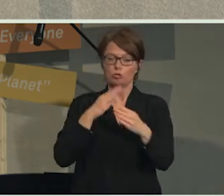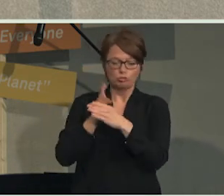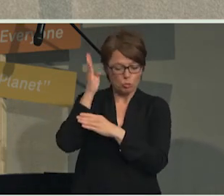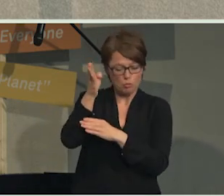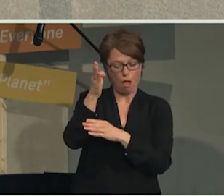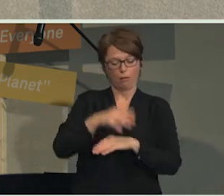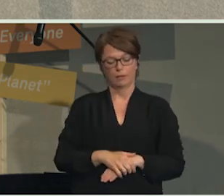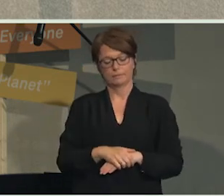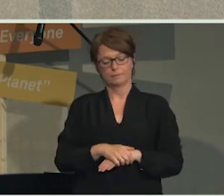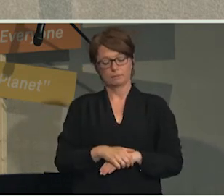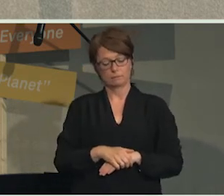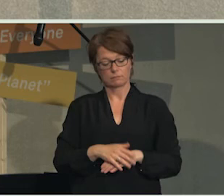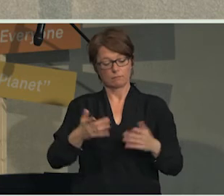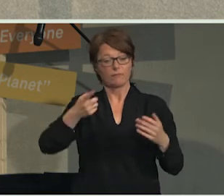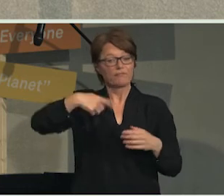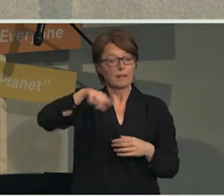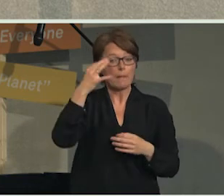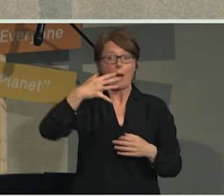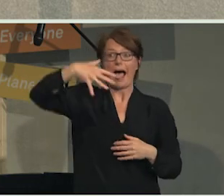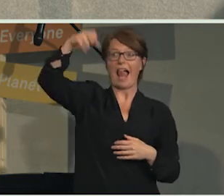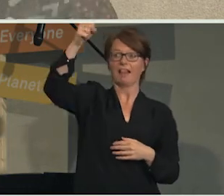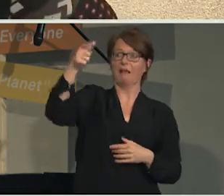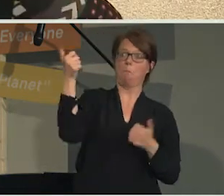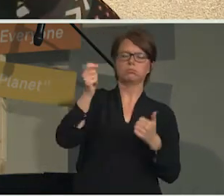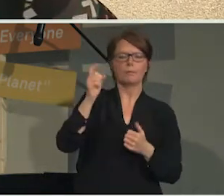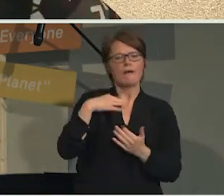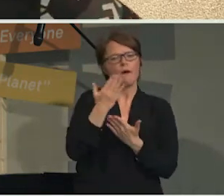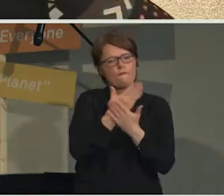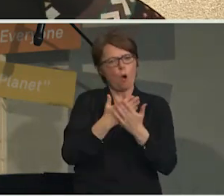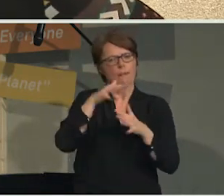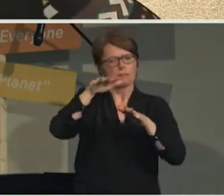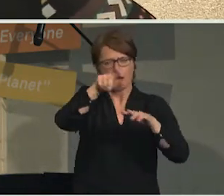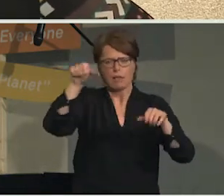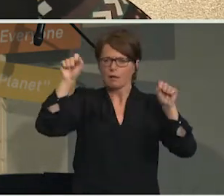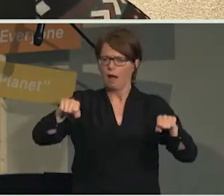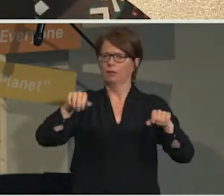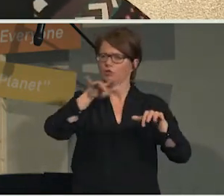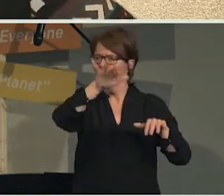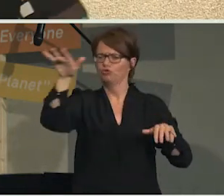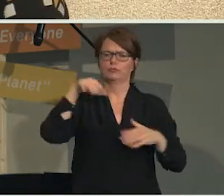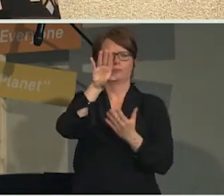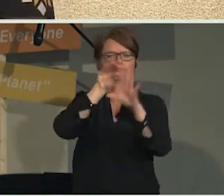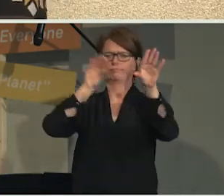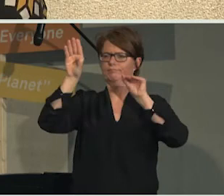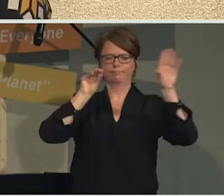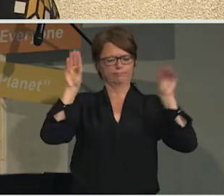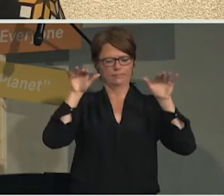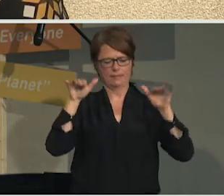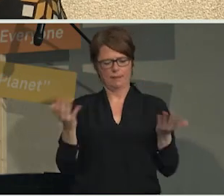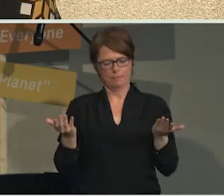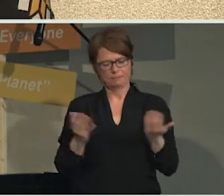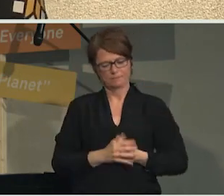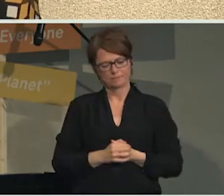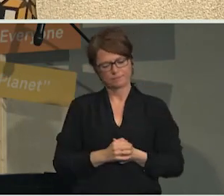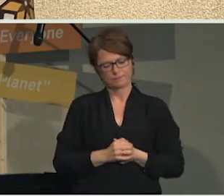Vorbilder, wie Sie eine sind, sehr verehrte Professor Kimberlé Crenshaw. Wenn ich voller Bewunderung und Dankbarkeit